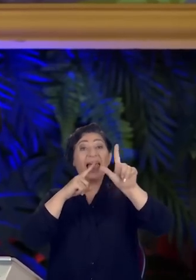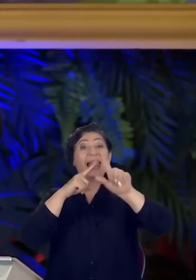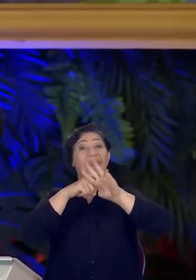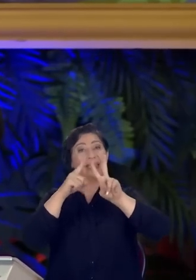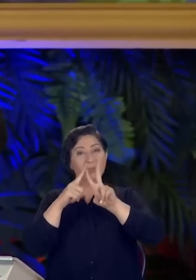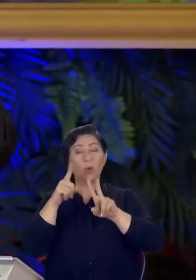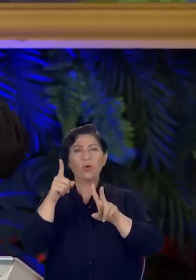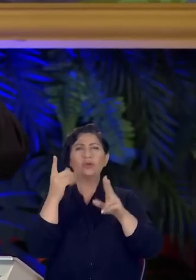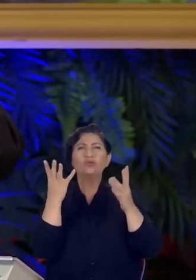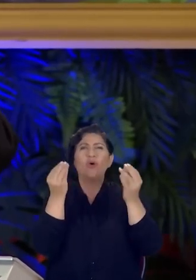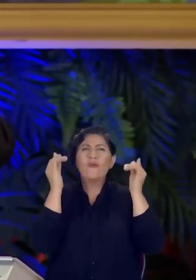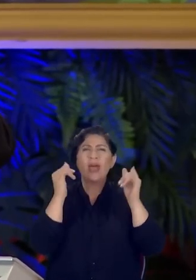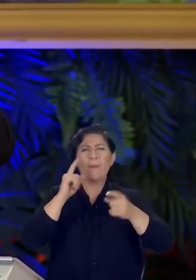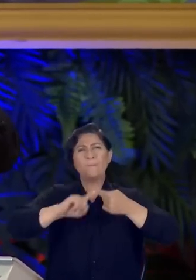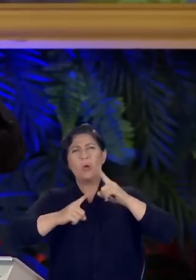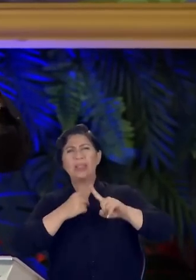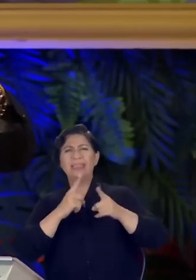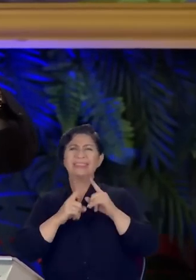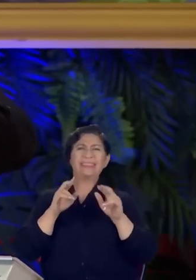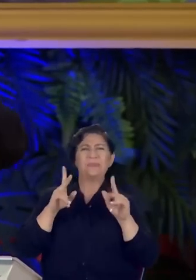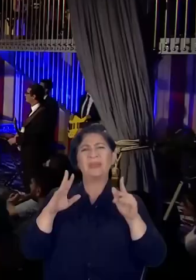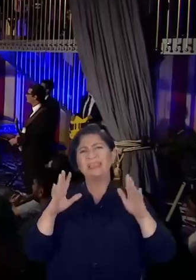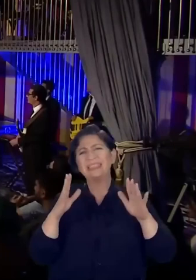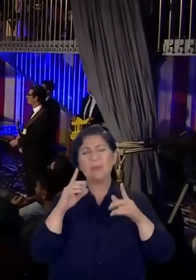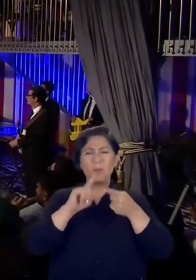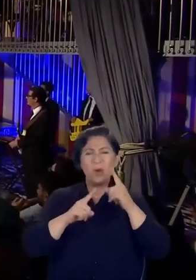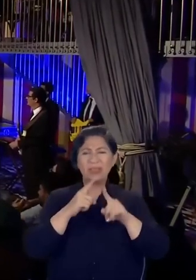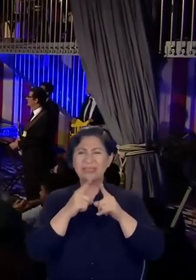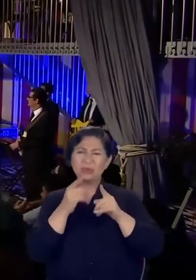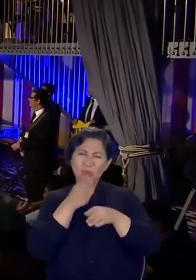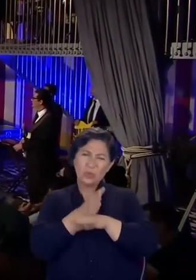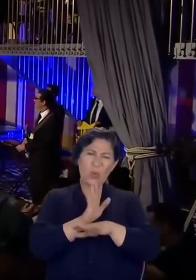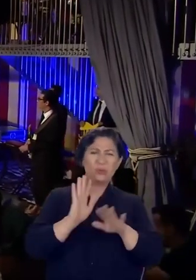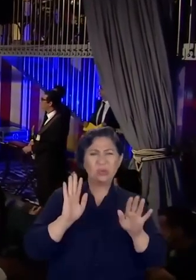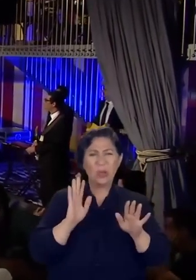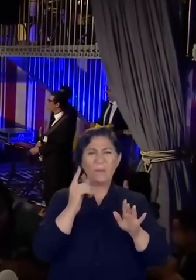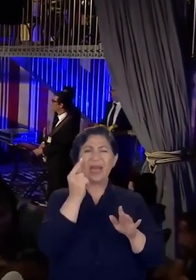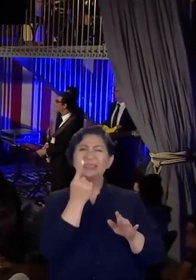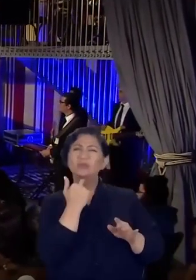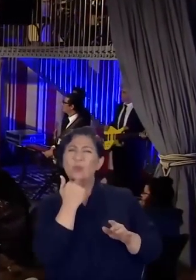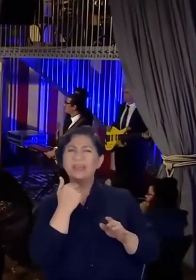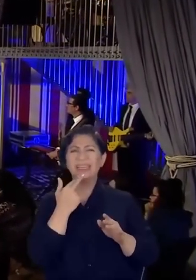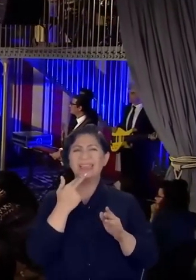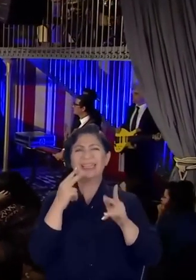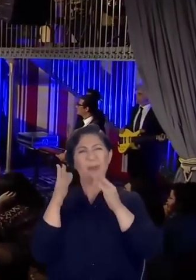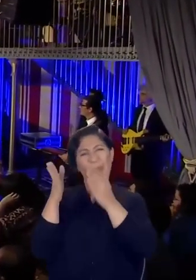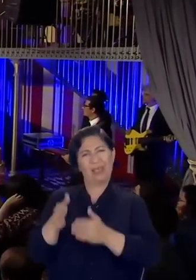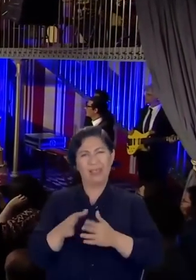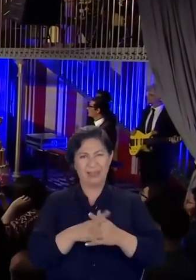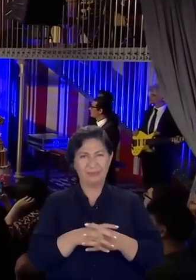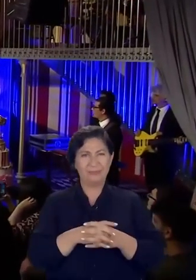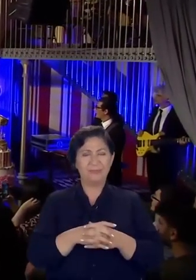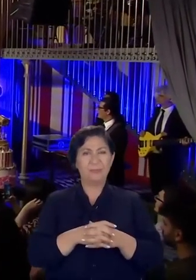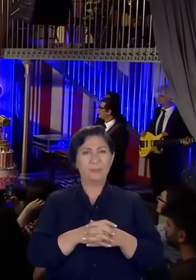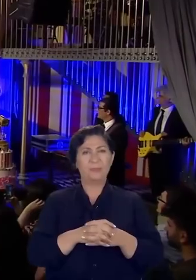çıkıyor. Onu da çok fena politikli korrekt buluyorum. Yani siyaseten doğrucu, biraz numaracı bir kadın. Numaracı bir